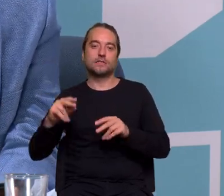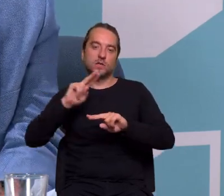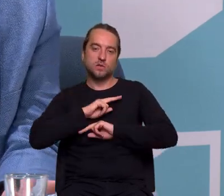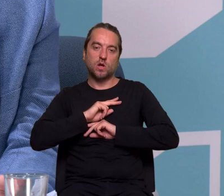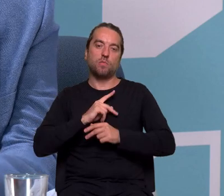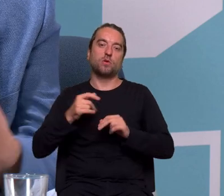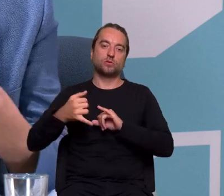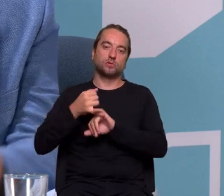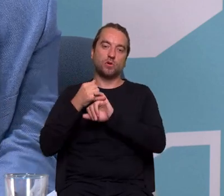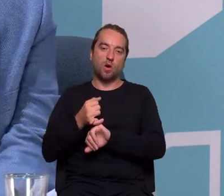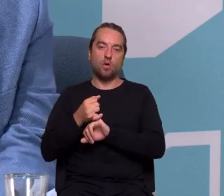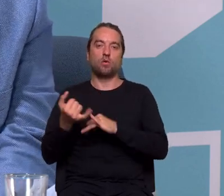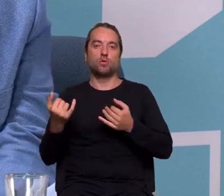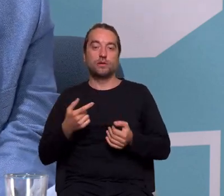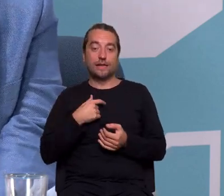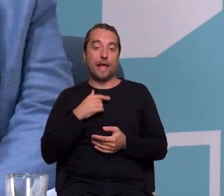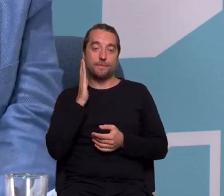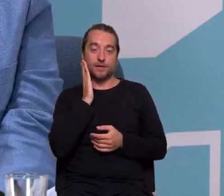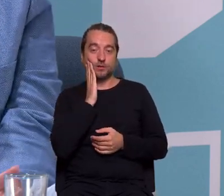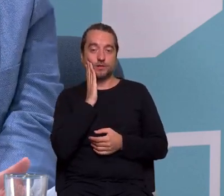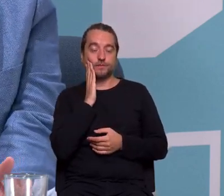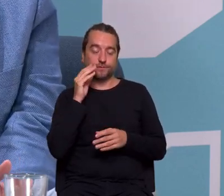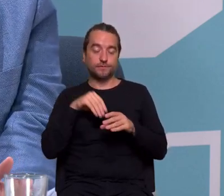dotyczy Torunia, także z którym ja mieszkam.